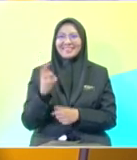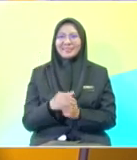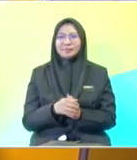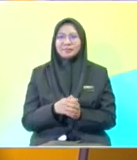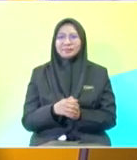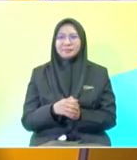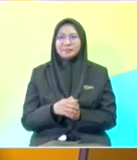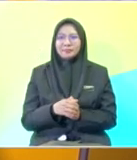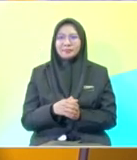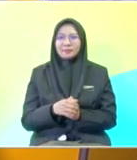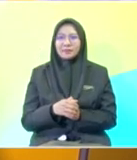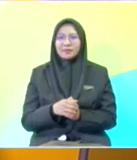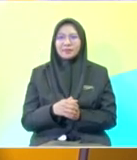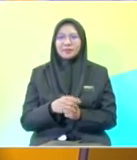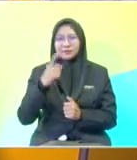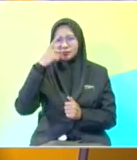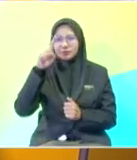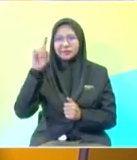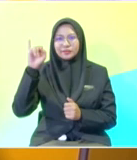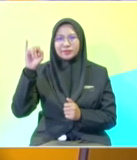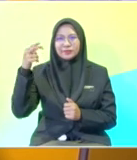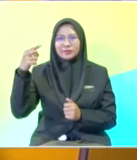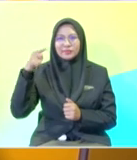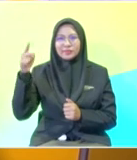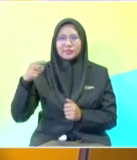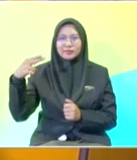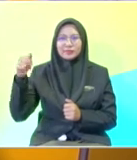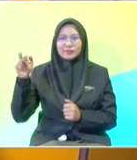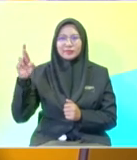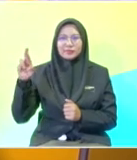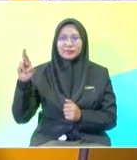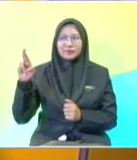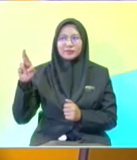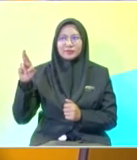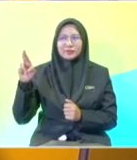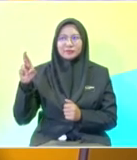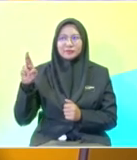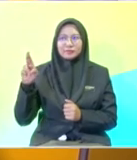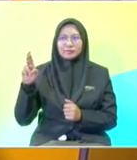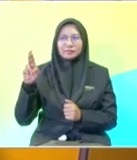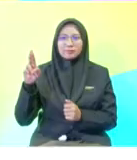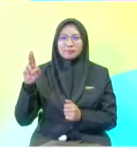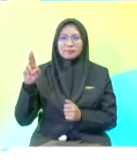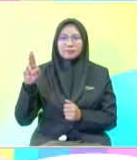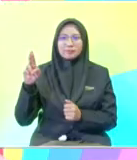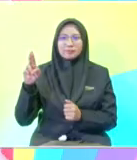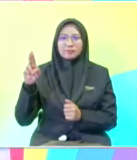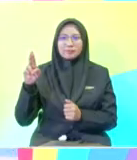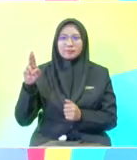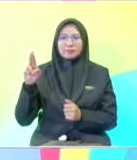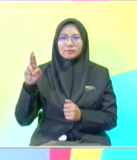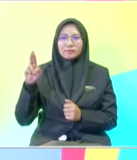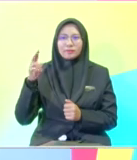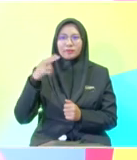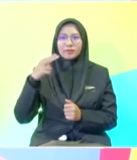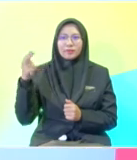untuk bacaan izhar hal itu memang boleh tolong Ustaz Sebutkan ada Alif ada Ha